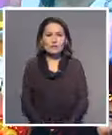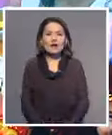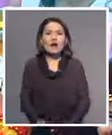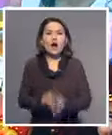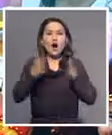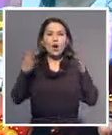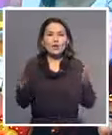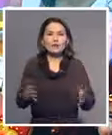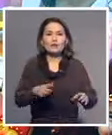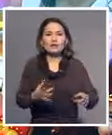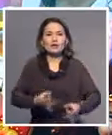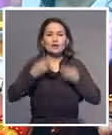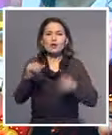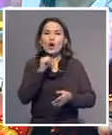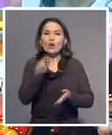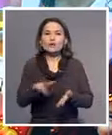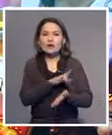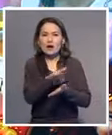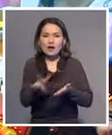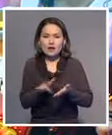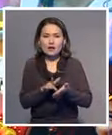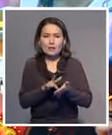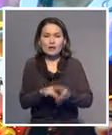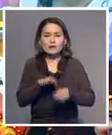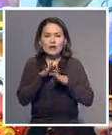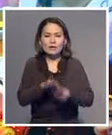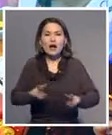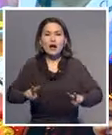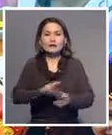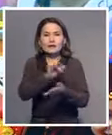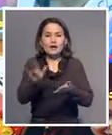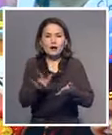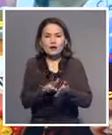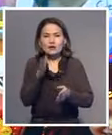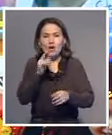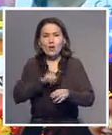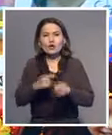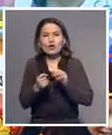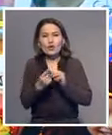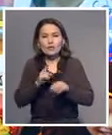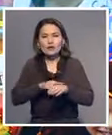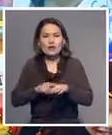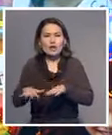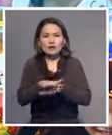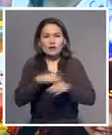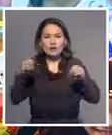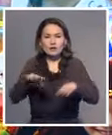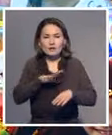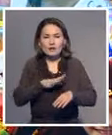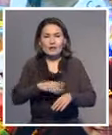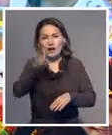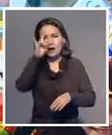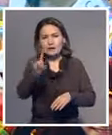Ауқымды шара Қостанай қаласында да аталып өтті. Астана уақытымен сағат дәл 11-де көпшіліктің игерушілер алаңына жиналды. Салтанатты жиында